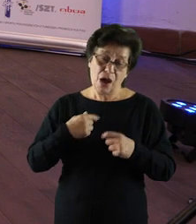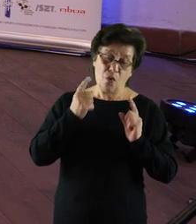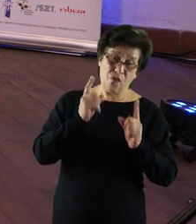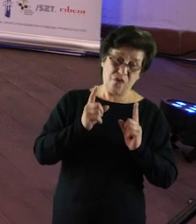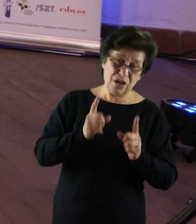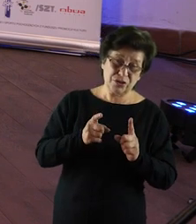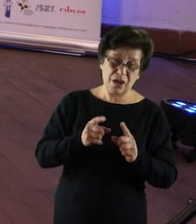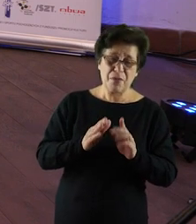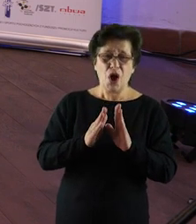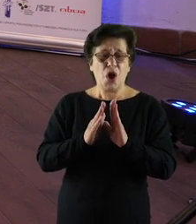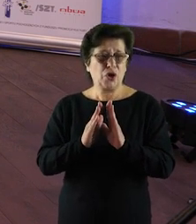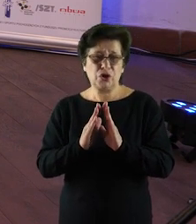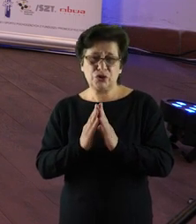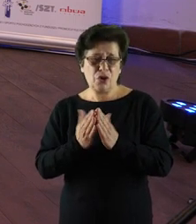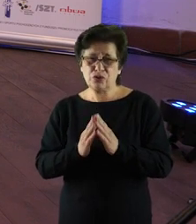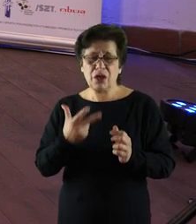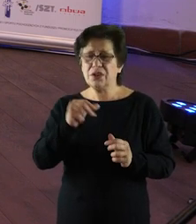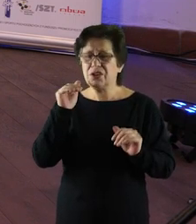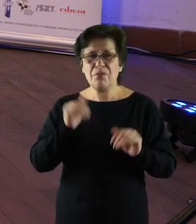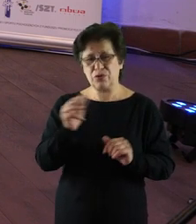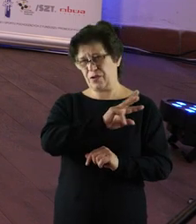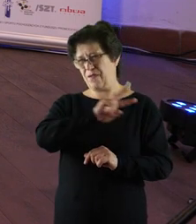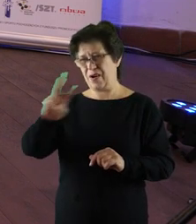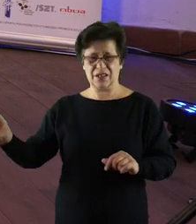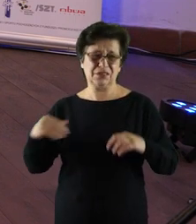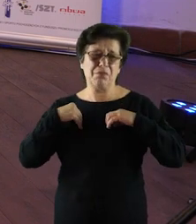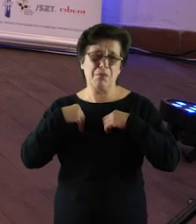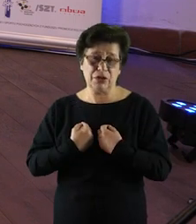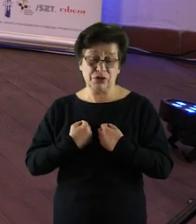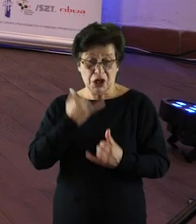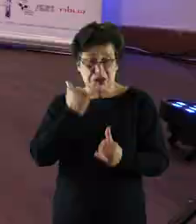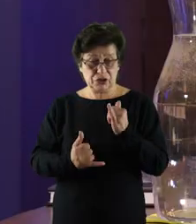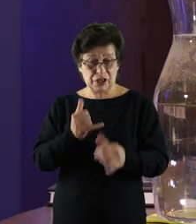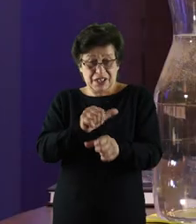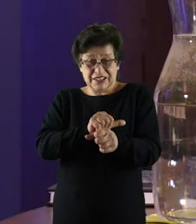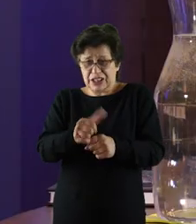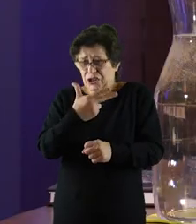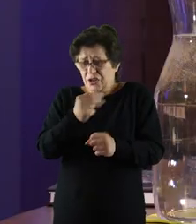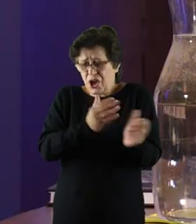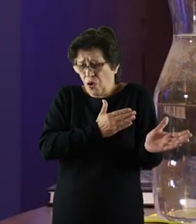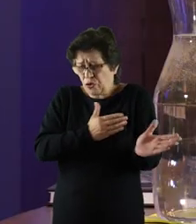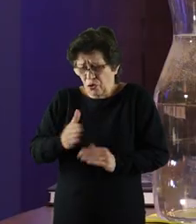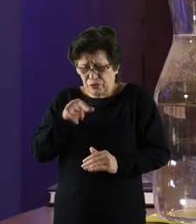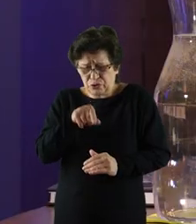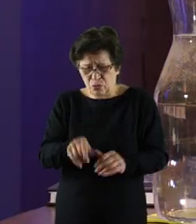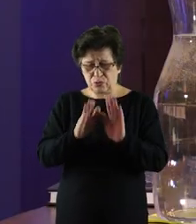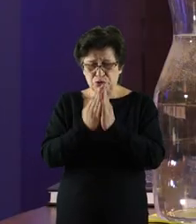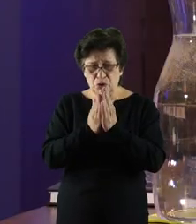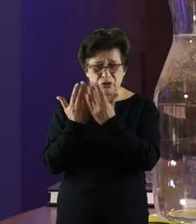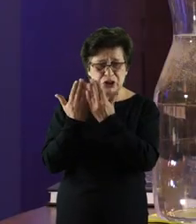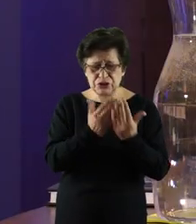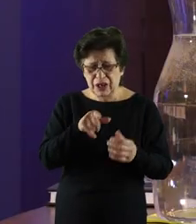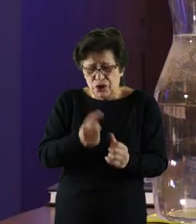że książka nie ma was męczyć. Jeżeli nie jesteście gotowi na to, żeby przeczytać książkę, która może się okazać dla was